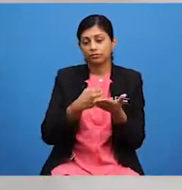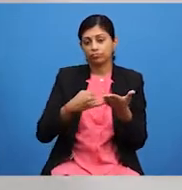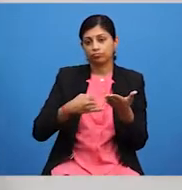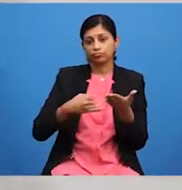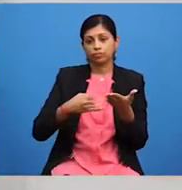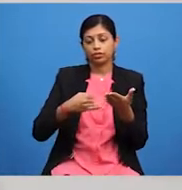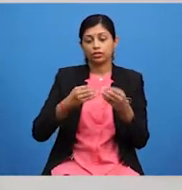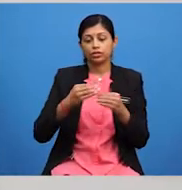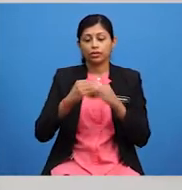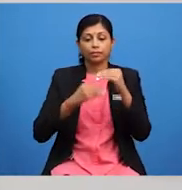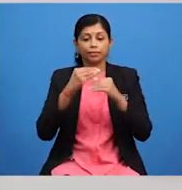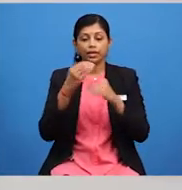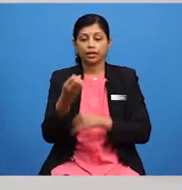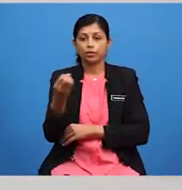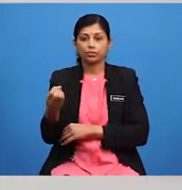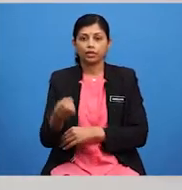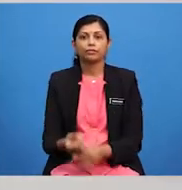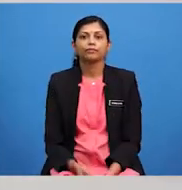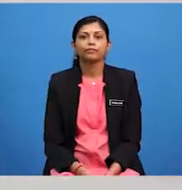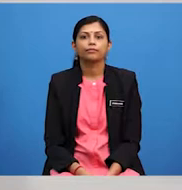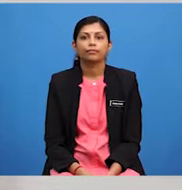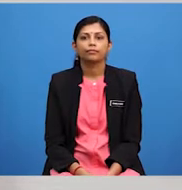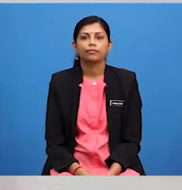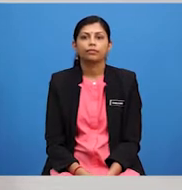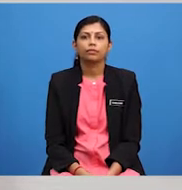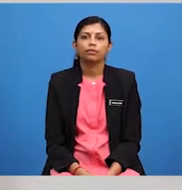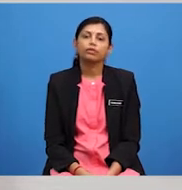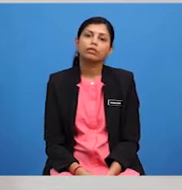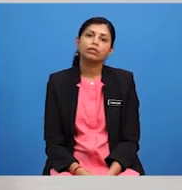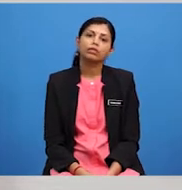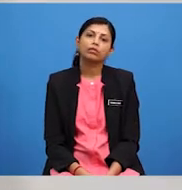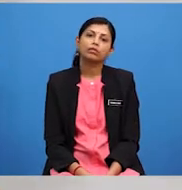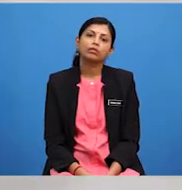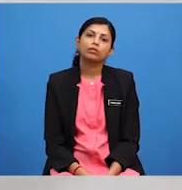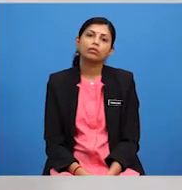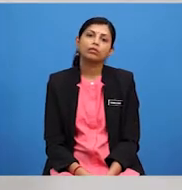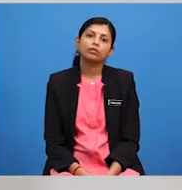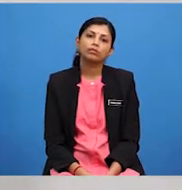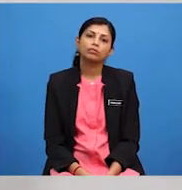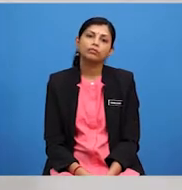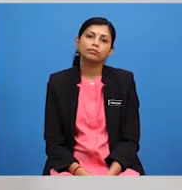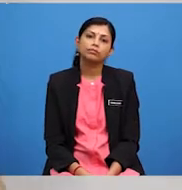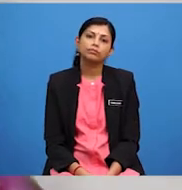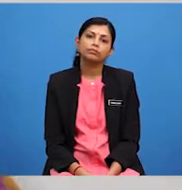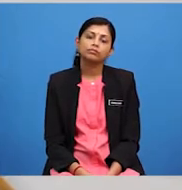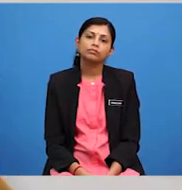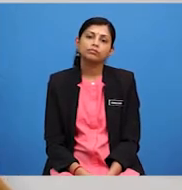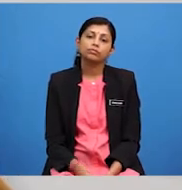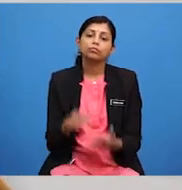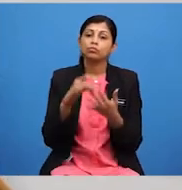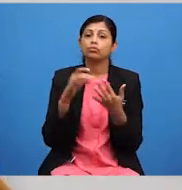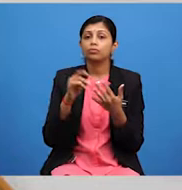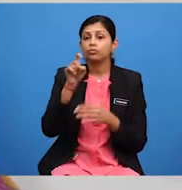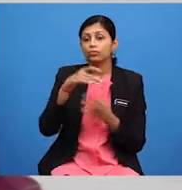objek sehingga menjadi lakaran perspektif 3 titik seperti yang sedang